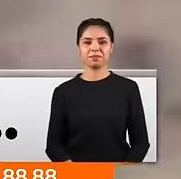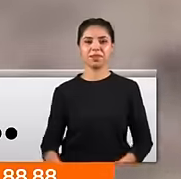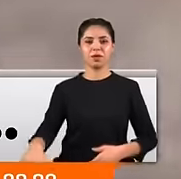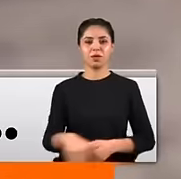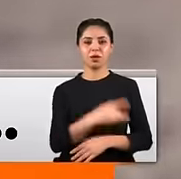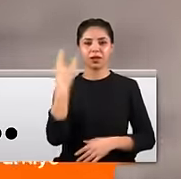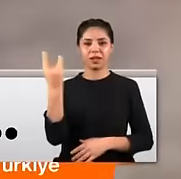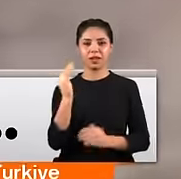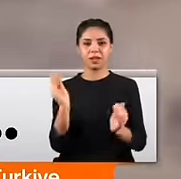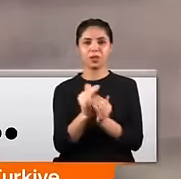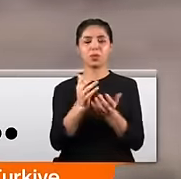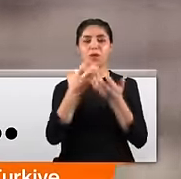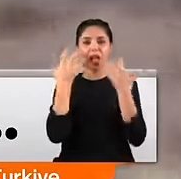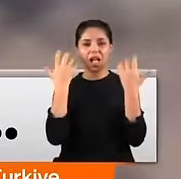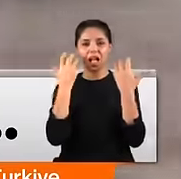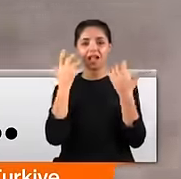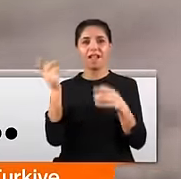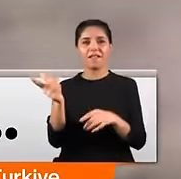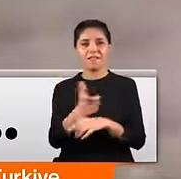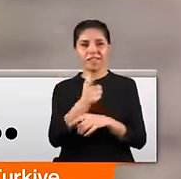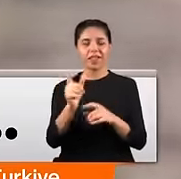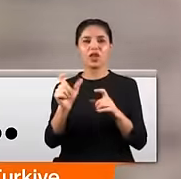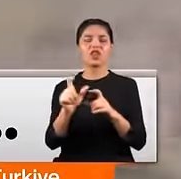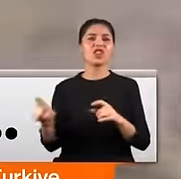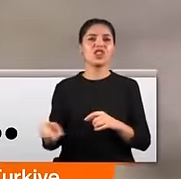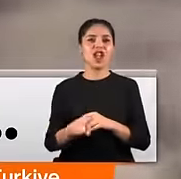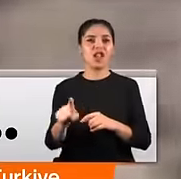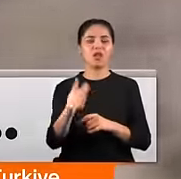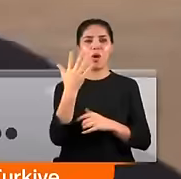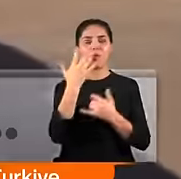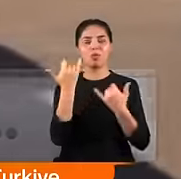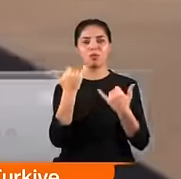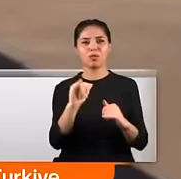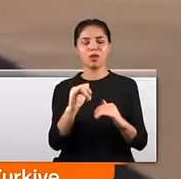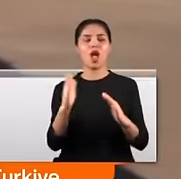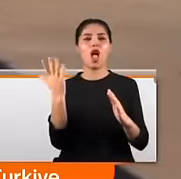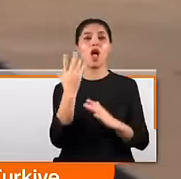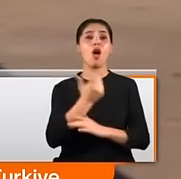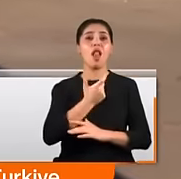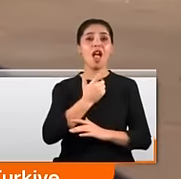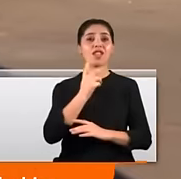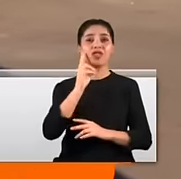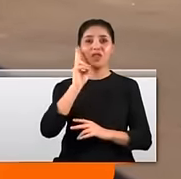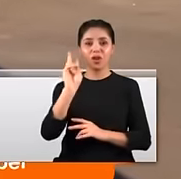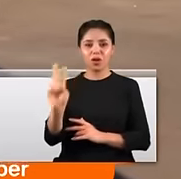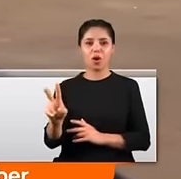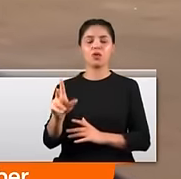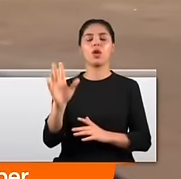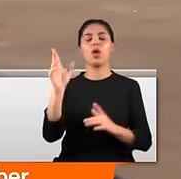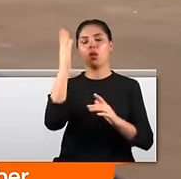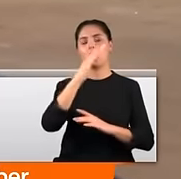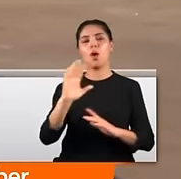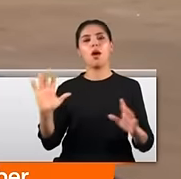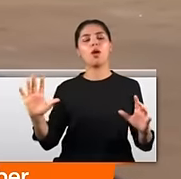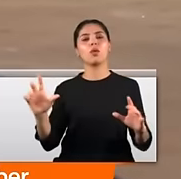Sokakta dolaşan yavru aslanın görüntüsünü Şanlıurfa Siverek'te okuldan çıkan öğrenciler kaydetti. Doğa Koruma ve Milli Parklar Müdürlüğü